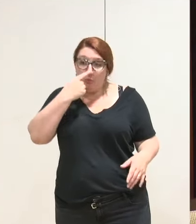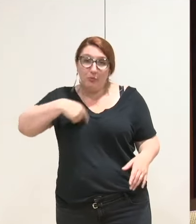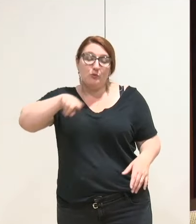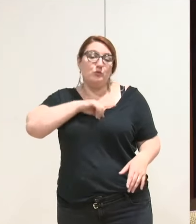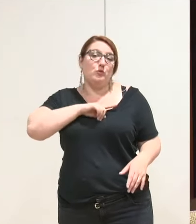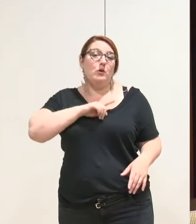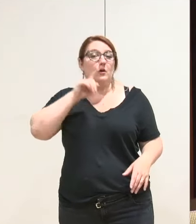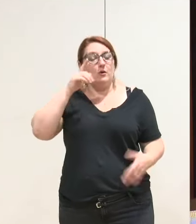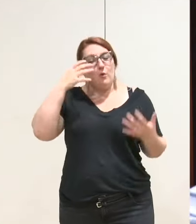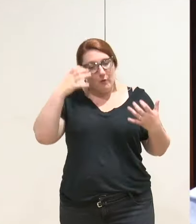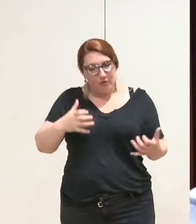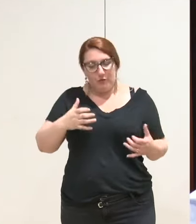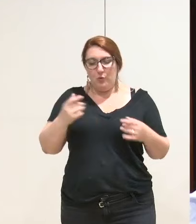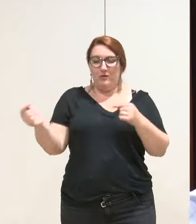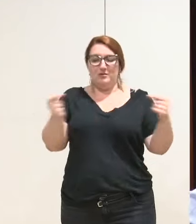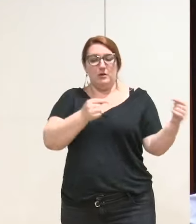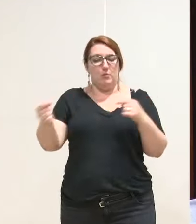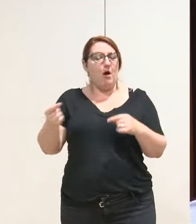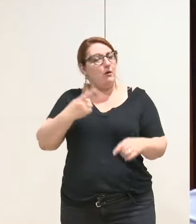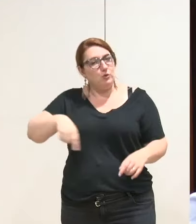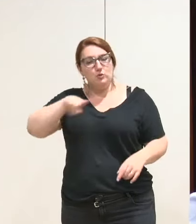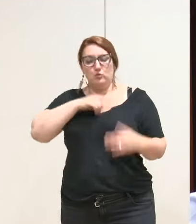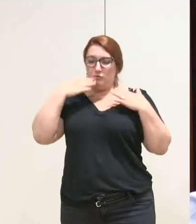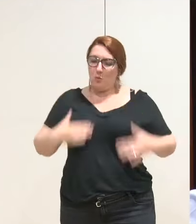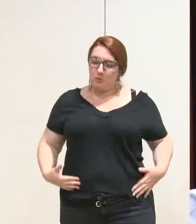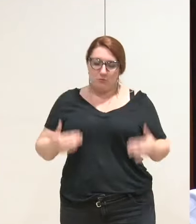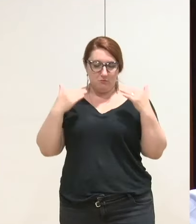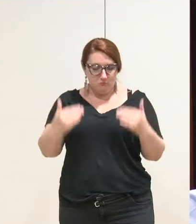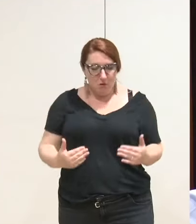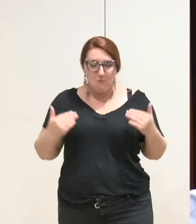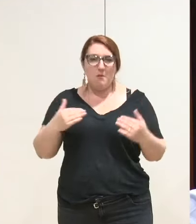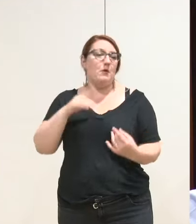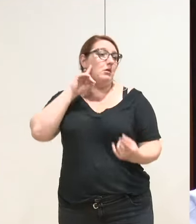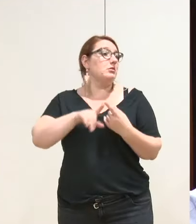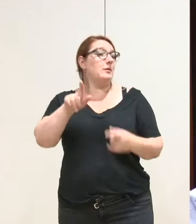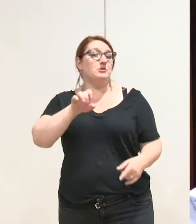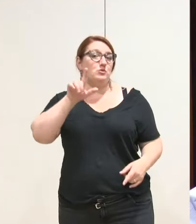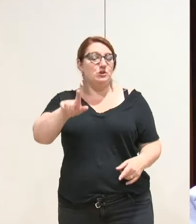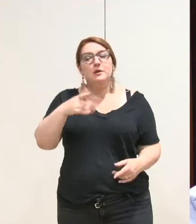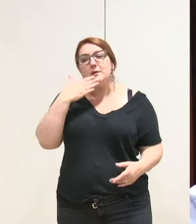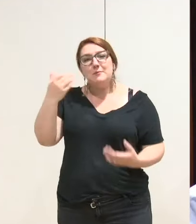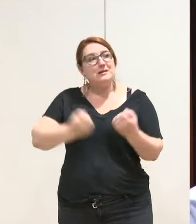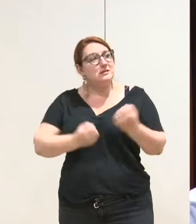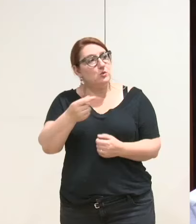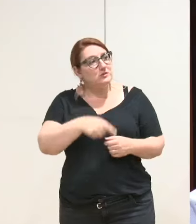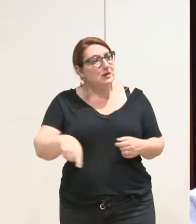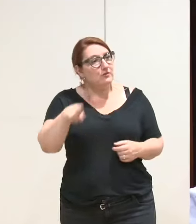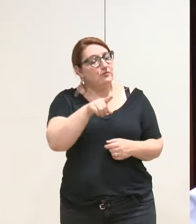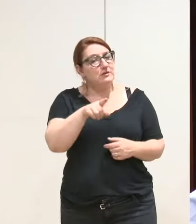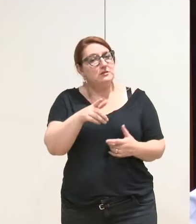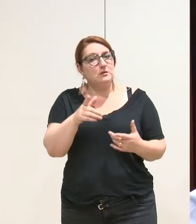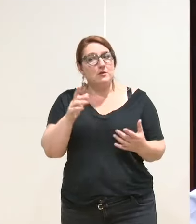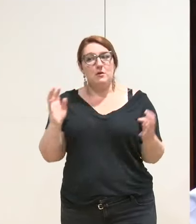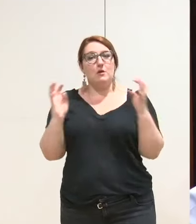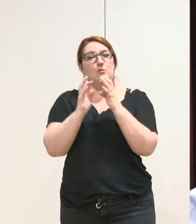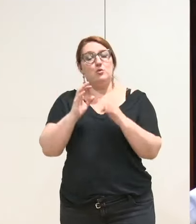cohérent par rapport au au débat que nous avons eu sur GEG je remercie toutefois et les services d'avoir organisé cette